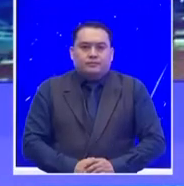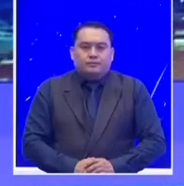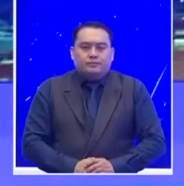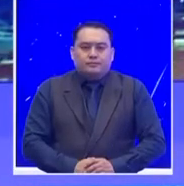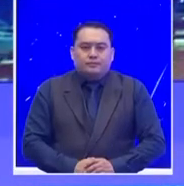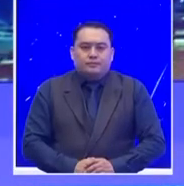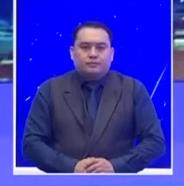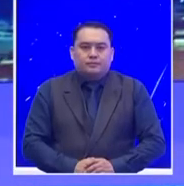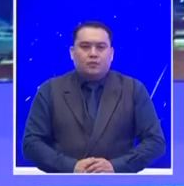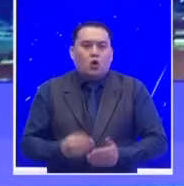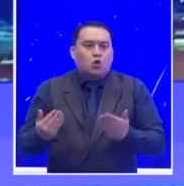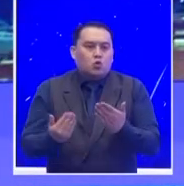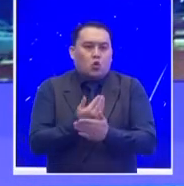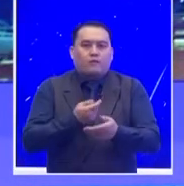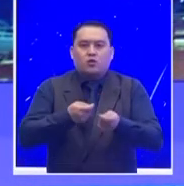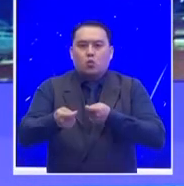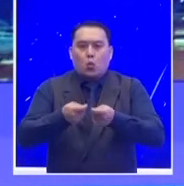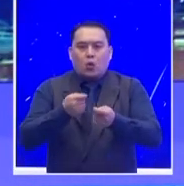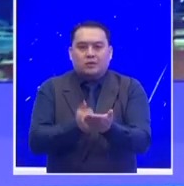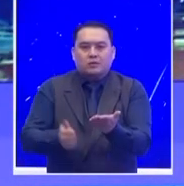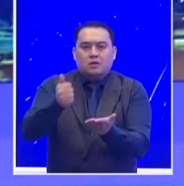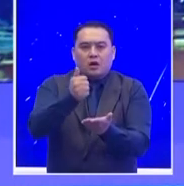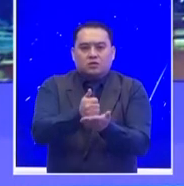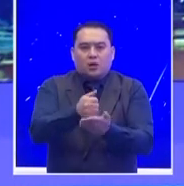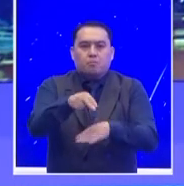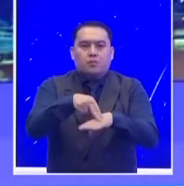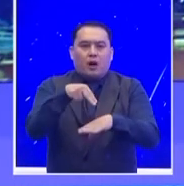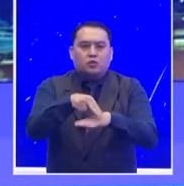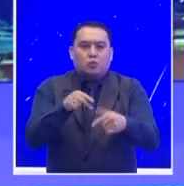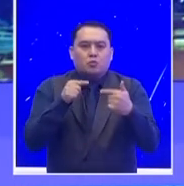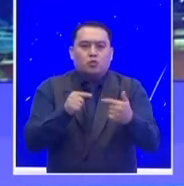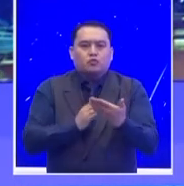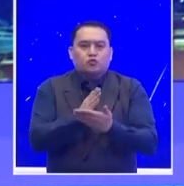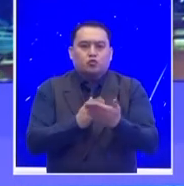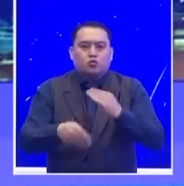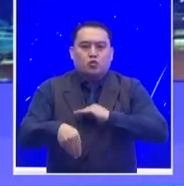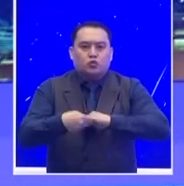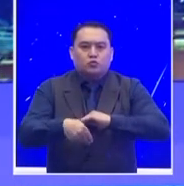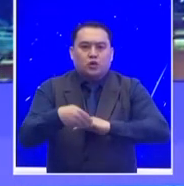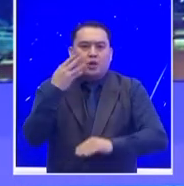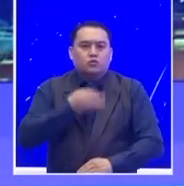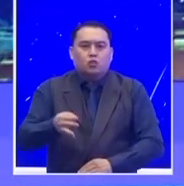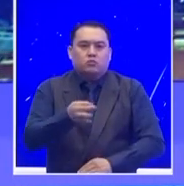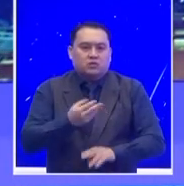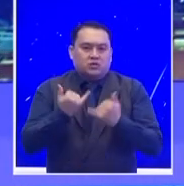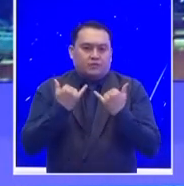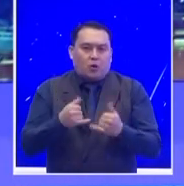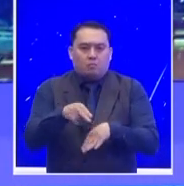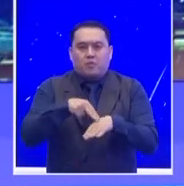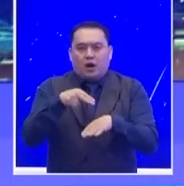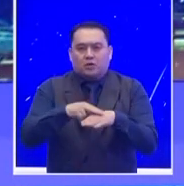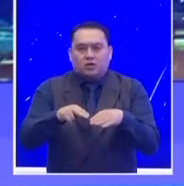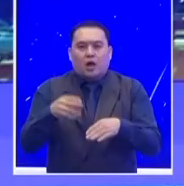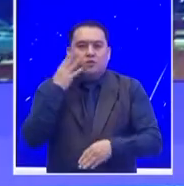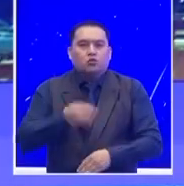Кадры решают все. Новые руководители назначены в департаменте полиции и антикоррупционной службе Алматинской области. Так, главным